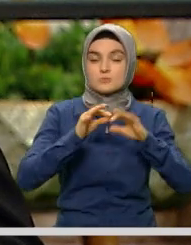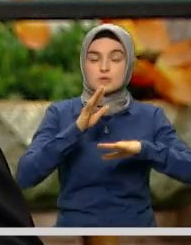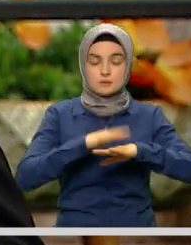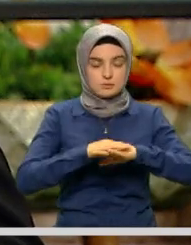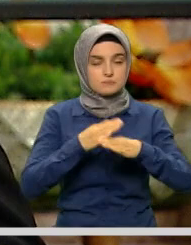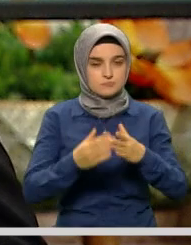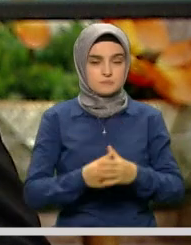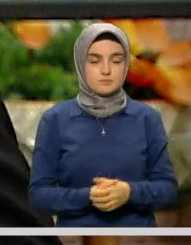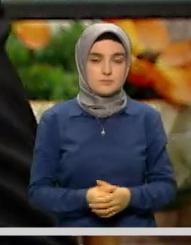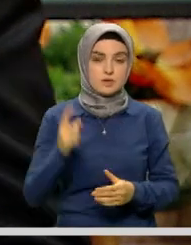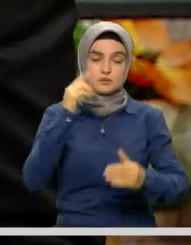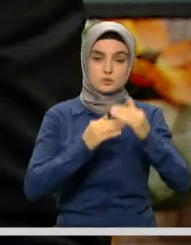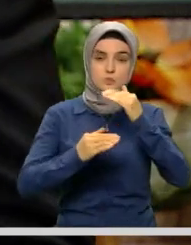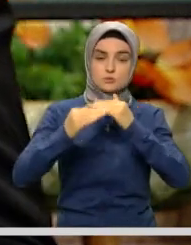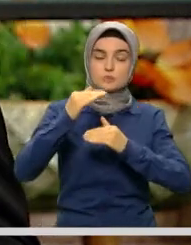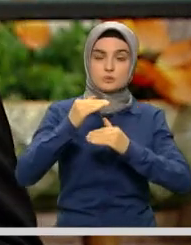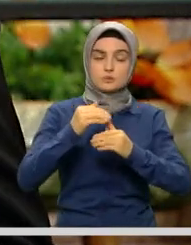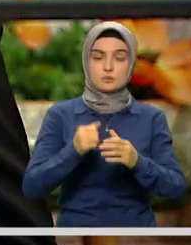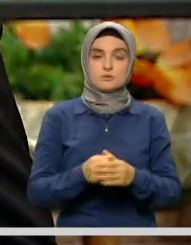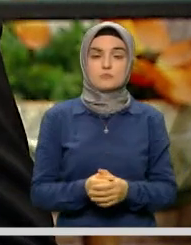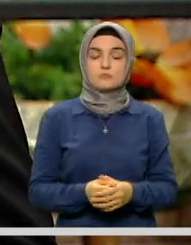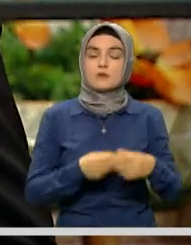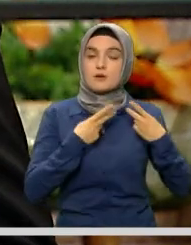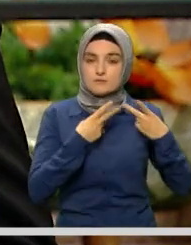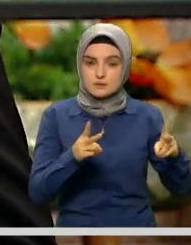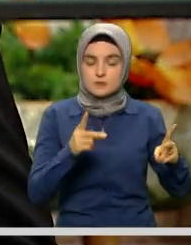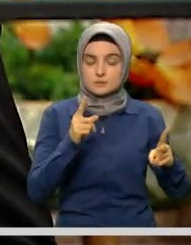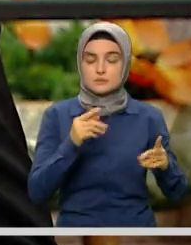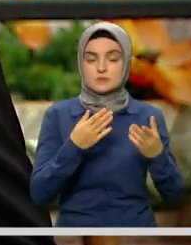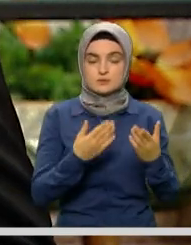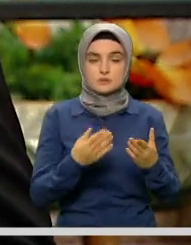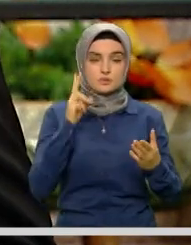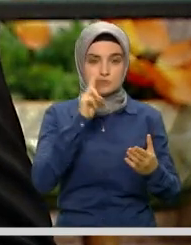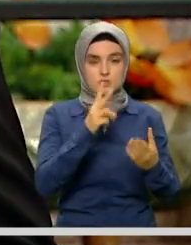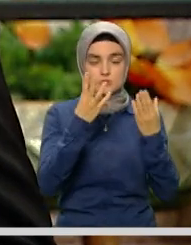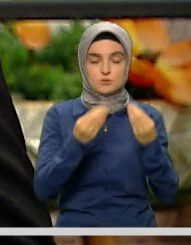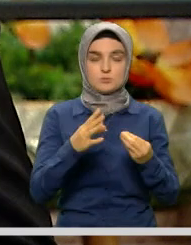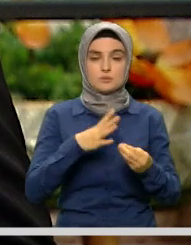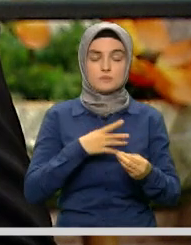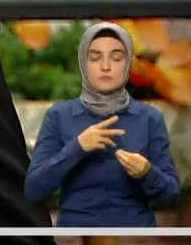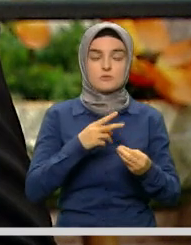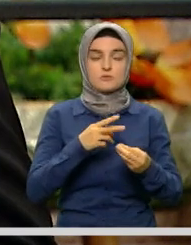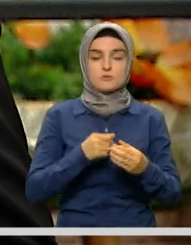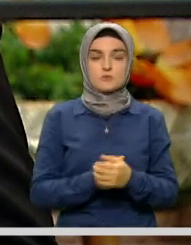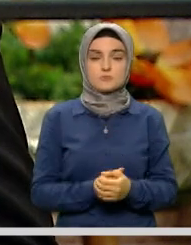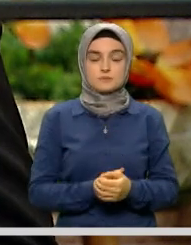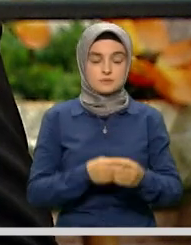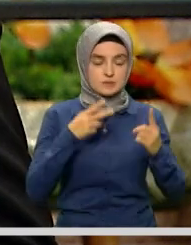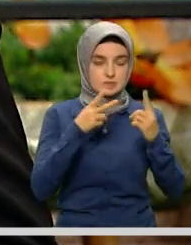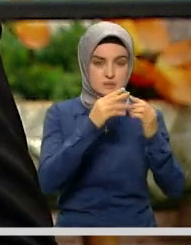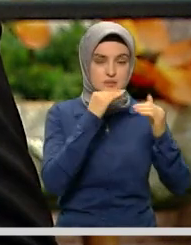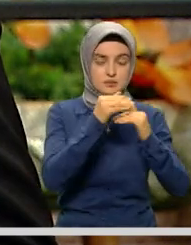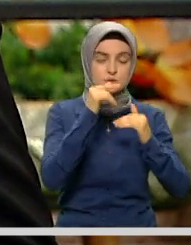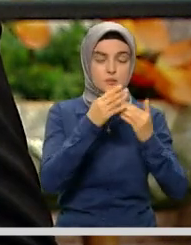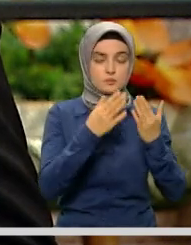bile Allah-u Teala tarafından affedilebileceğinin bir işaretidir diyor. Yani sahabenin böyle bir rivayeti var. Yani